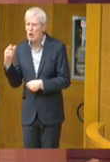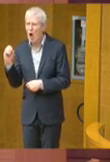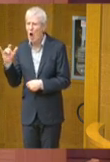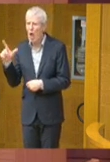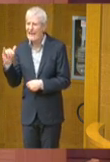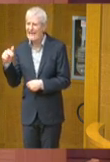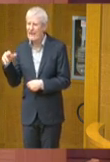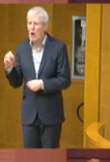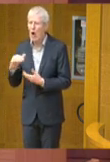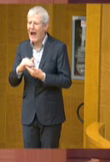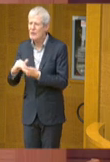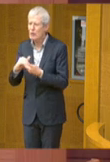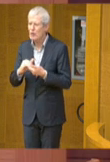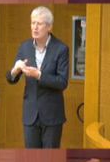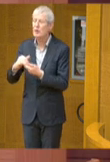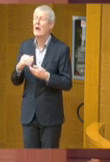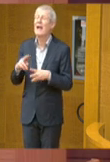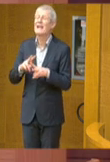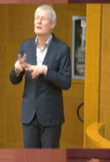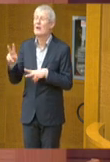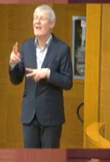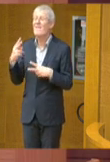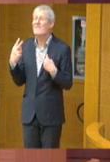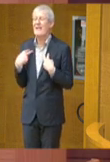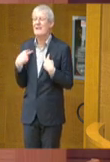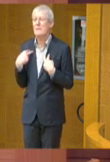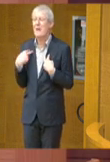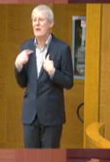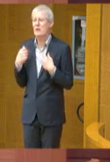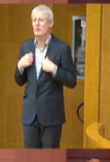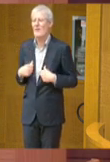dell'Associazione Nazionale Vittime Civili di Guerra.